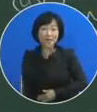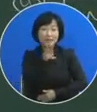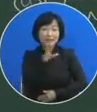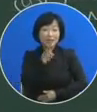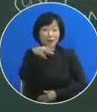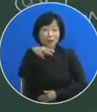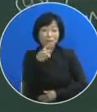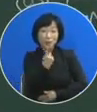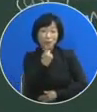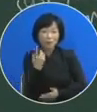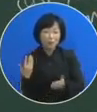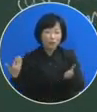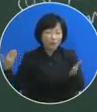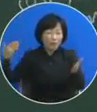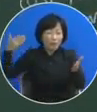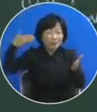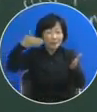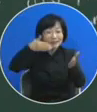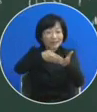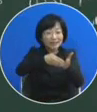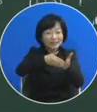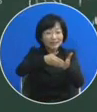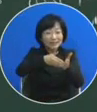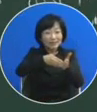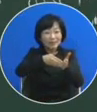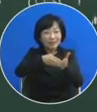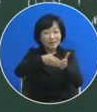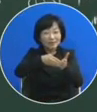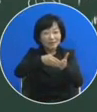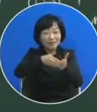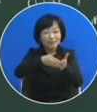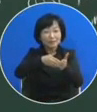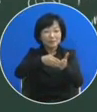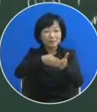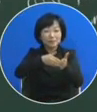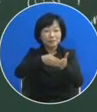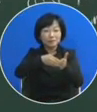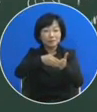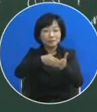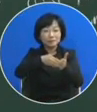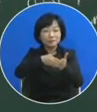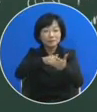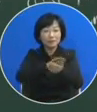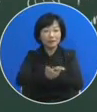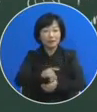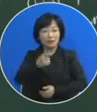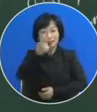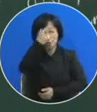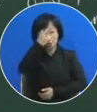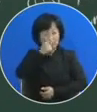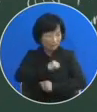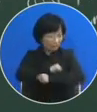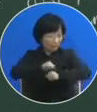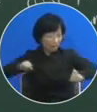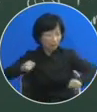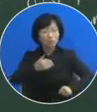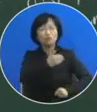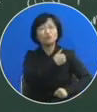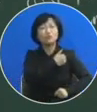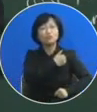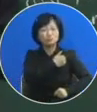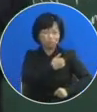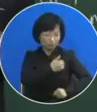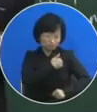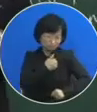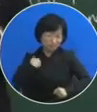몇 번 얘기했지만, 이 정도 땅이 있어야 예배 드리기 때문에, 처음부터 이게 찾아다녔습니다. And coming into Yeongdo, as I said before, we needed at least this